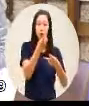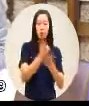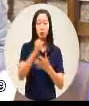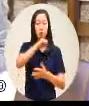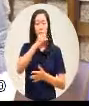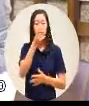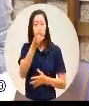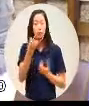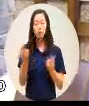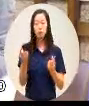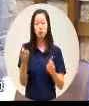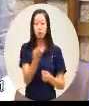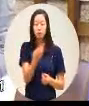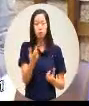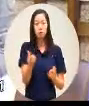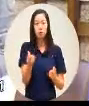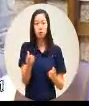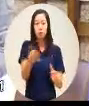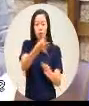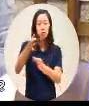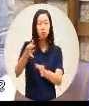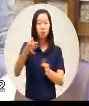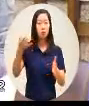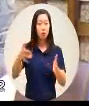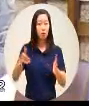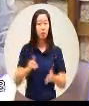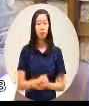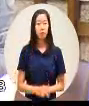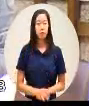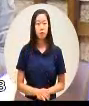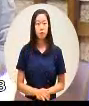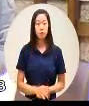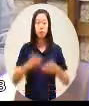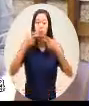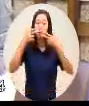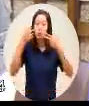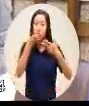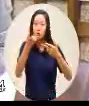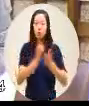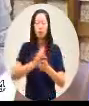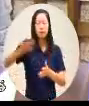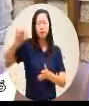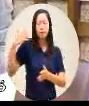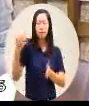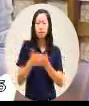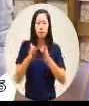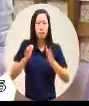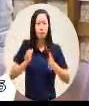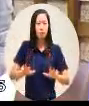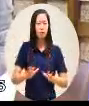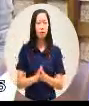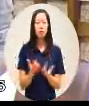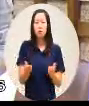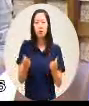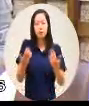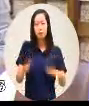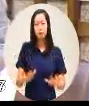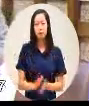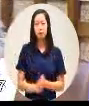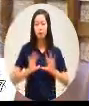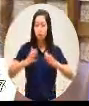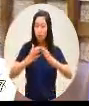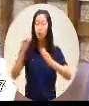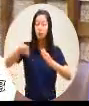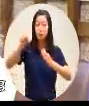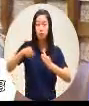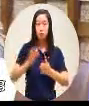有，我讲客语跟台语还没有完全建制好，原住民语早就建制好了，这个已经建制好而且国家认可的，你应